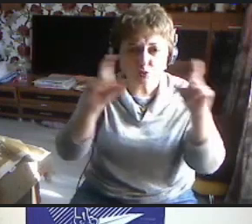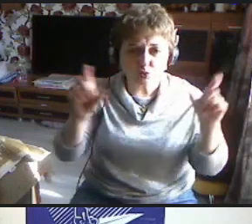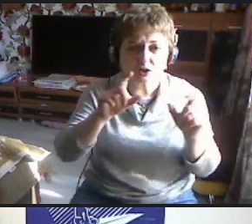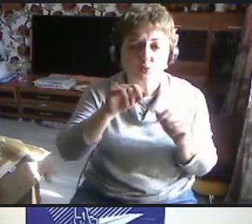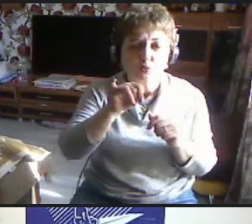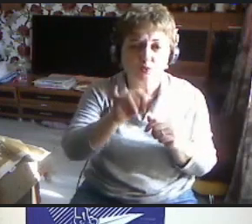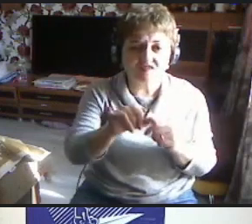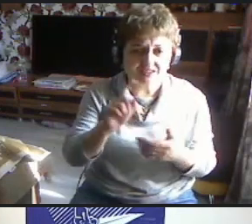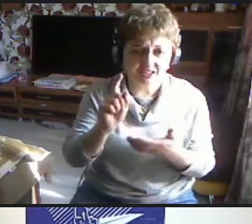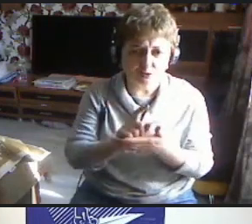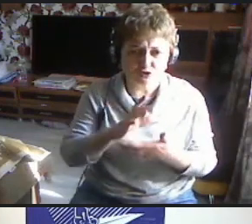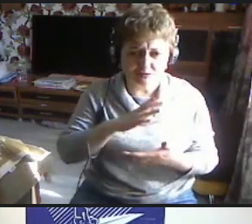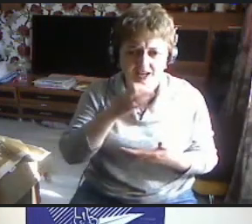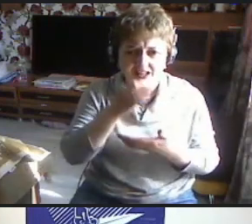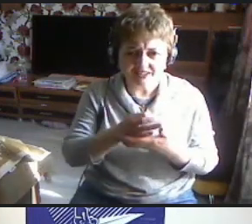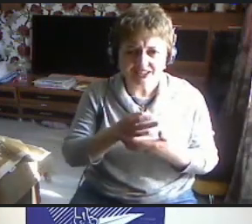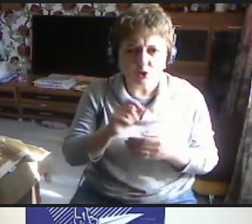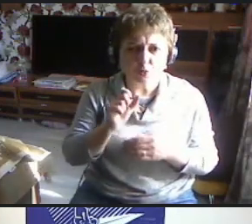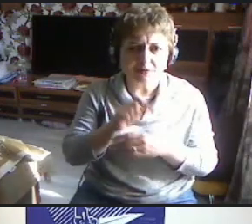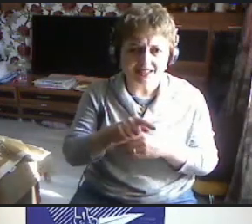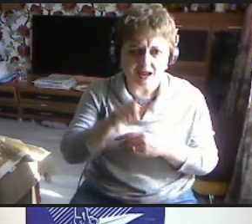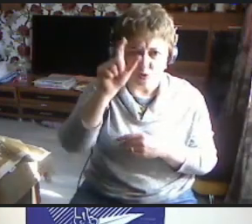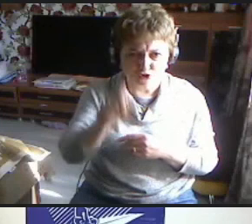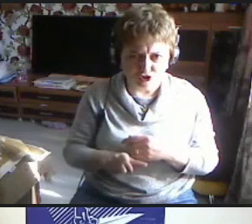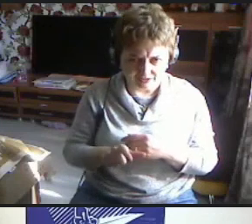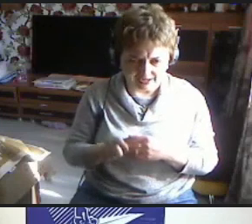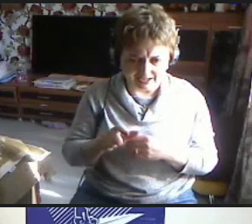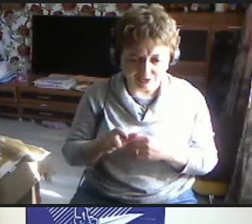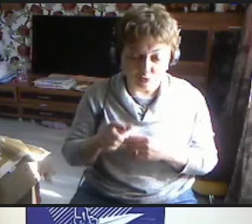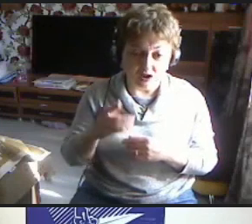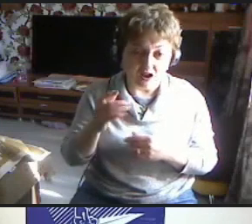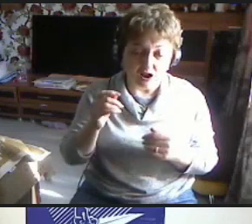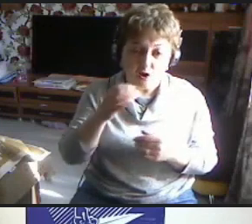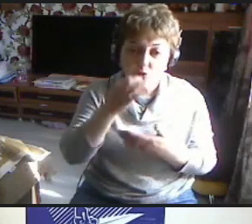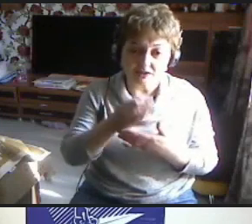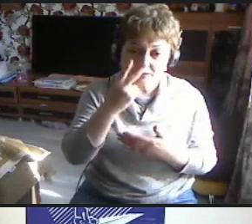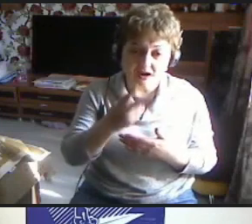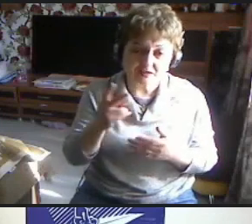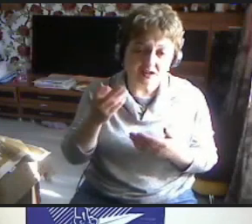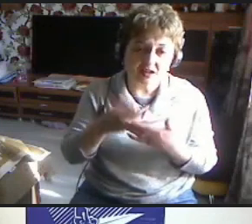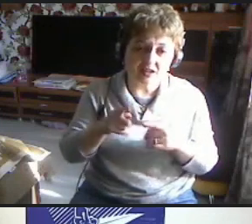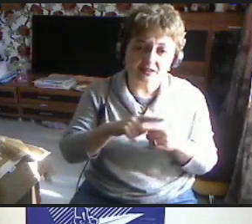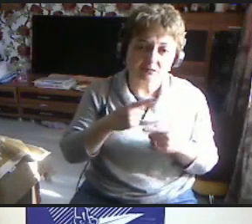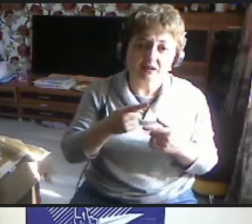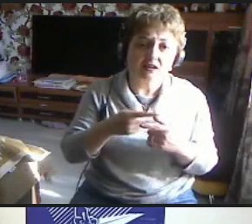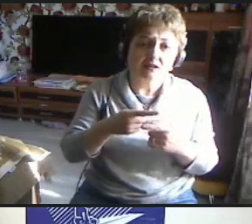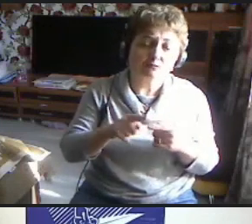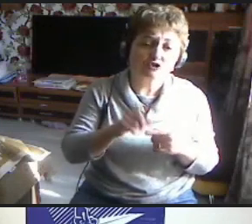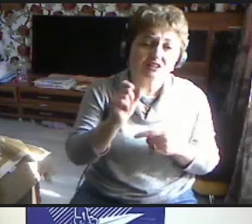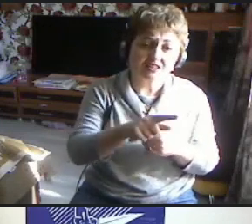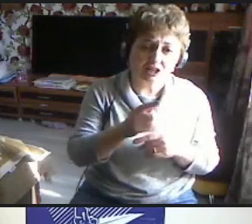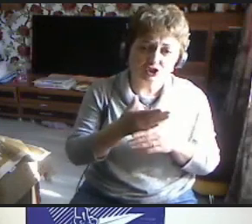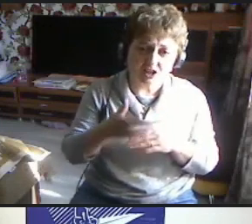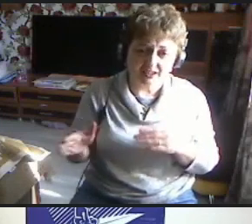ответственное, уполномоченное лицо. Но опыт показывает, что это бывает или отдельно назначенный, например, координатор